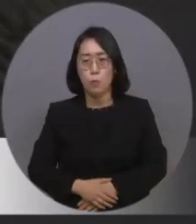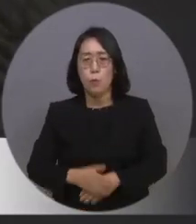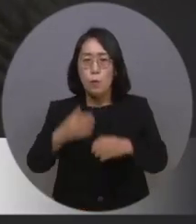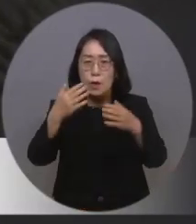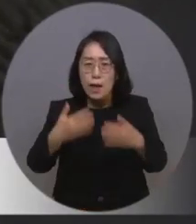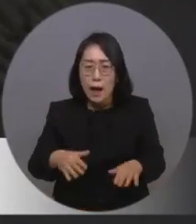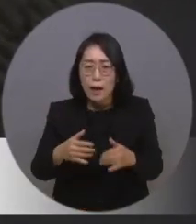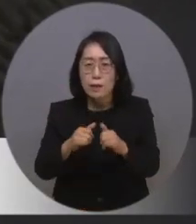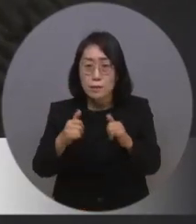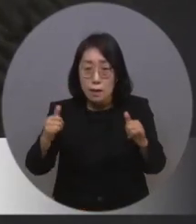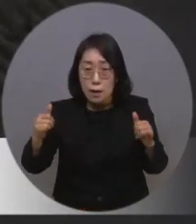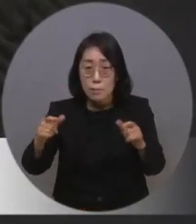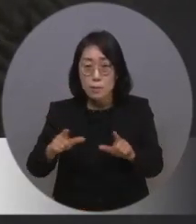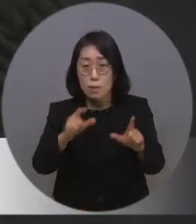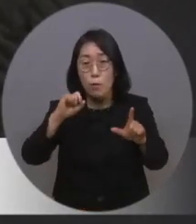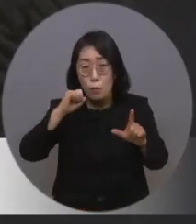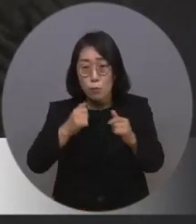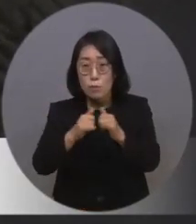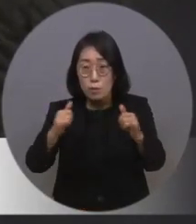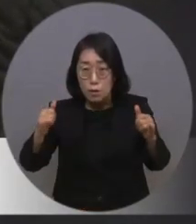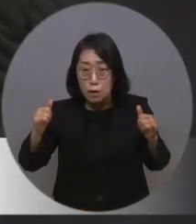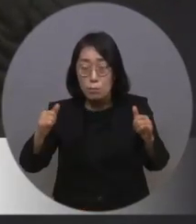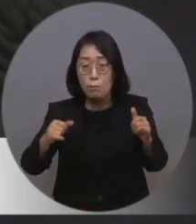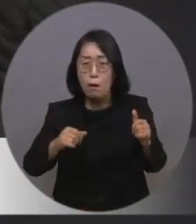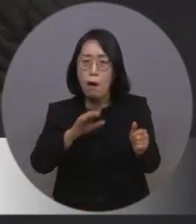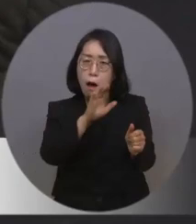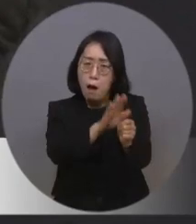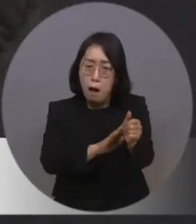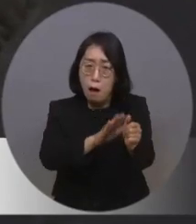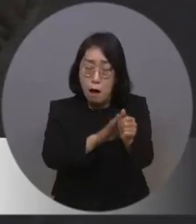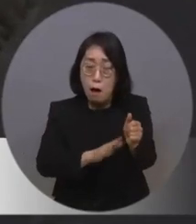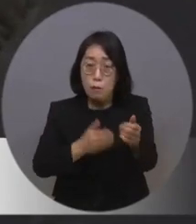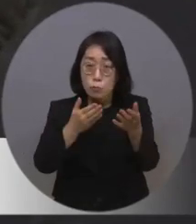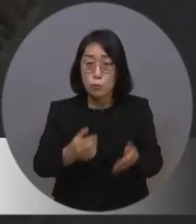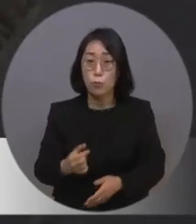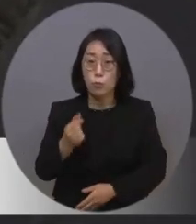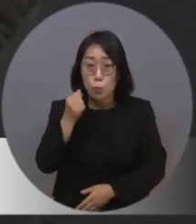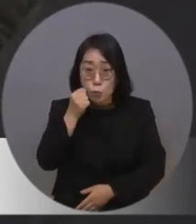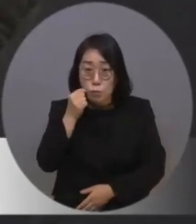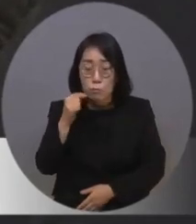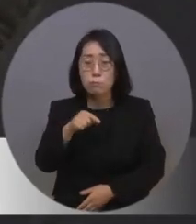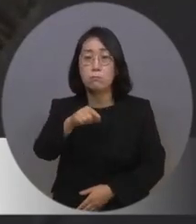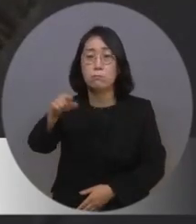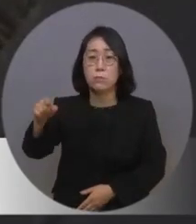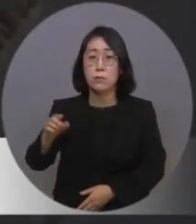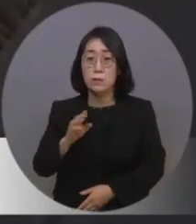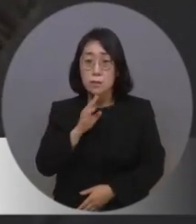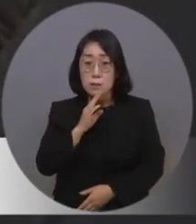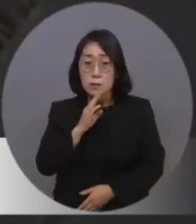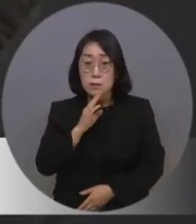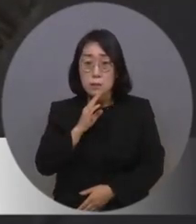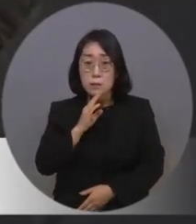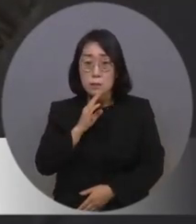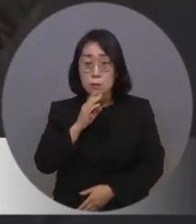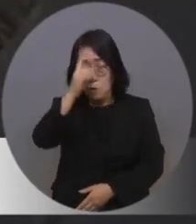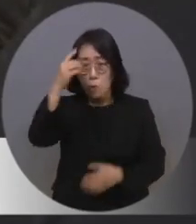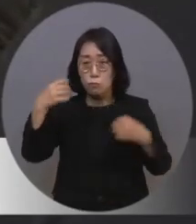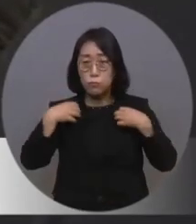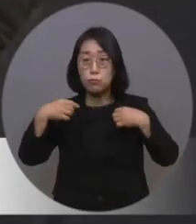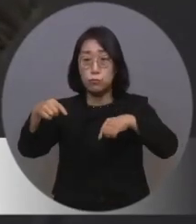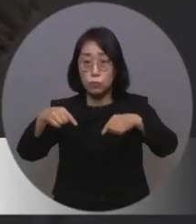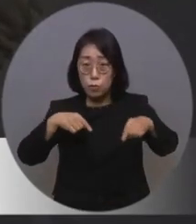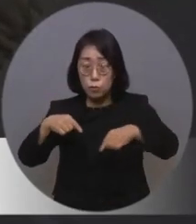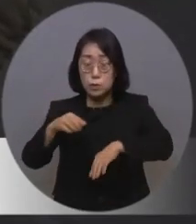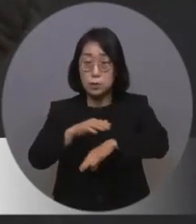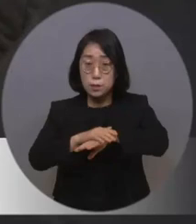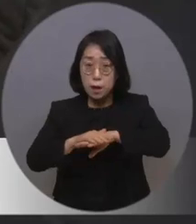약자들의 그 아픔마저도 어루만지 못한다면은 과연 그 정치가,